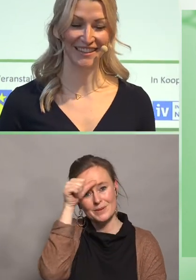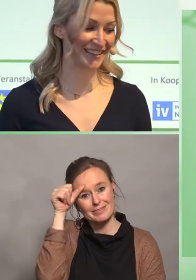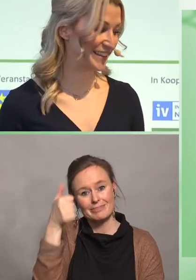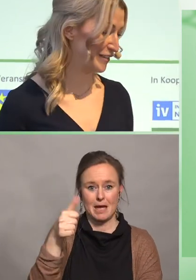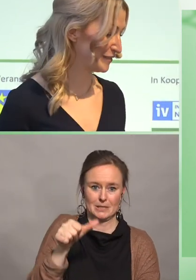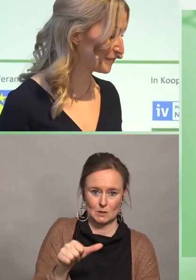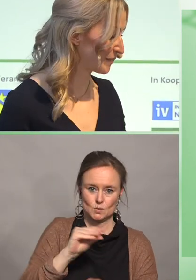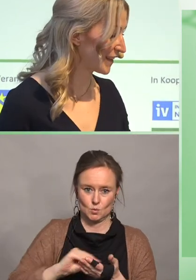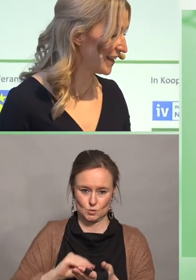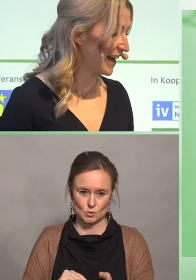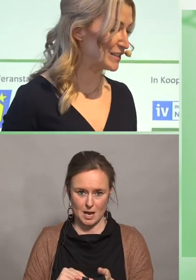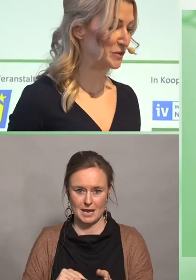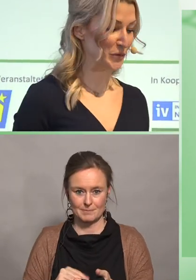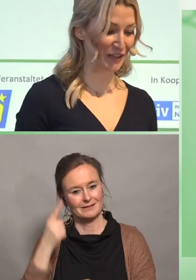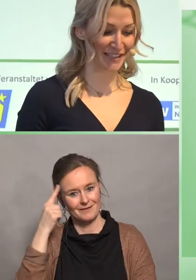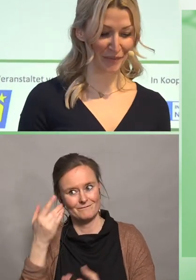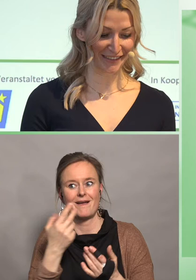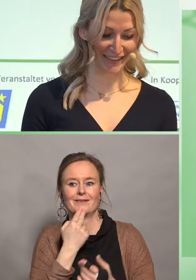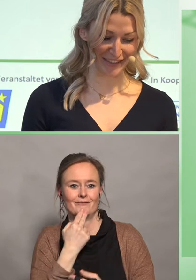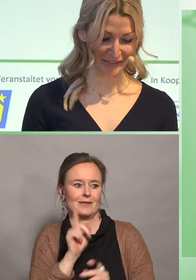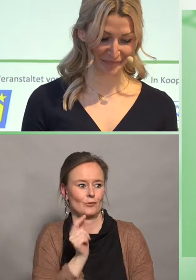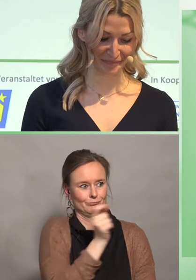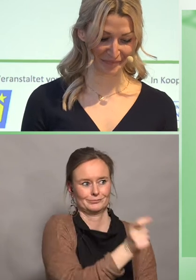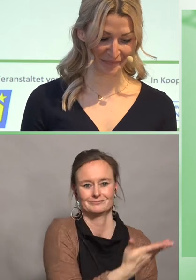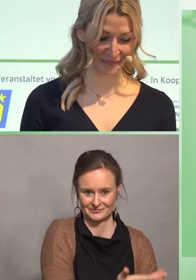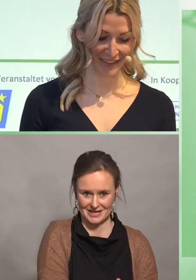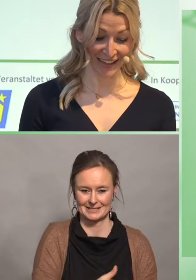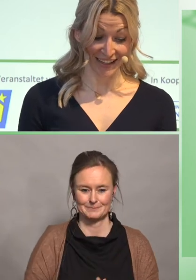wen ich sie richten darf. Also zögern Sie bitte nicht.